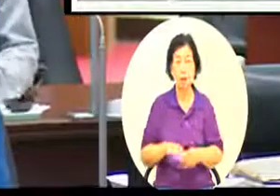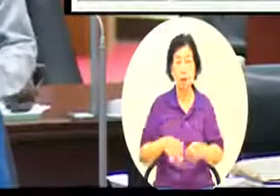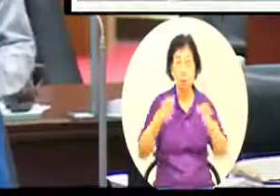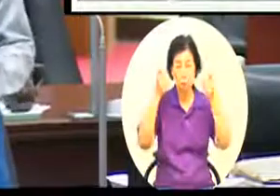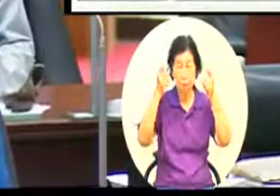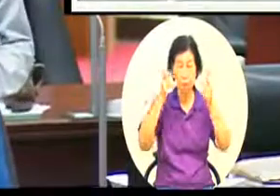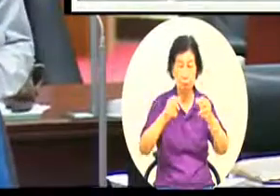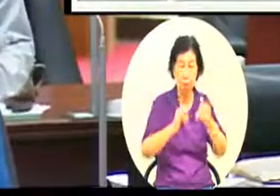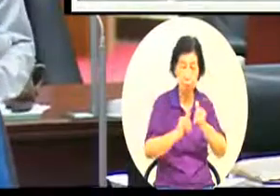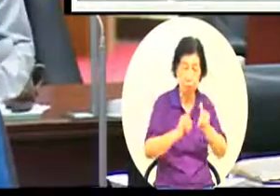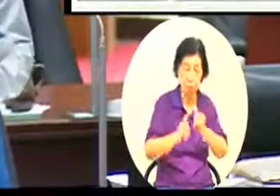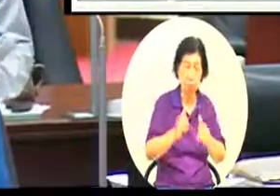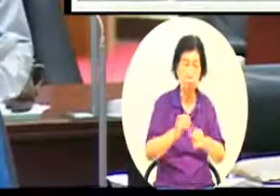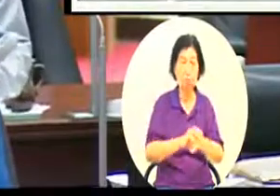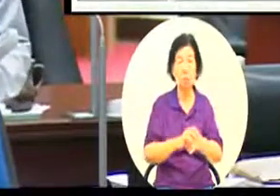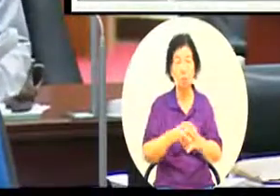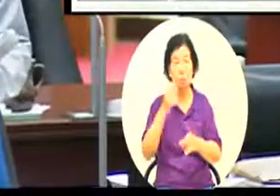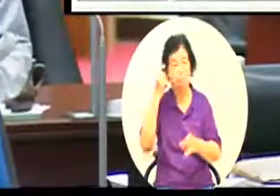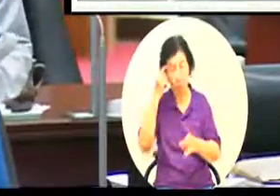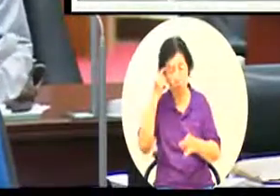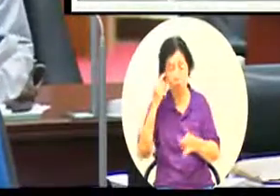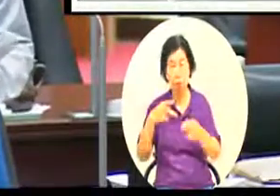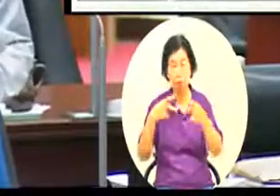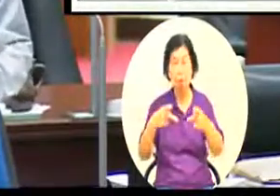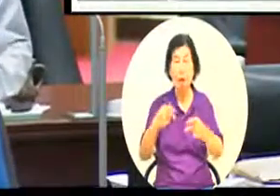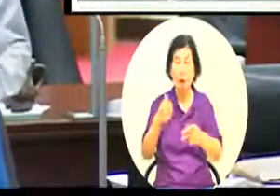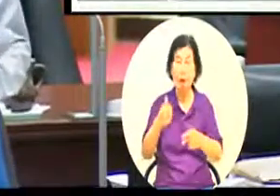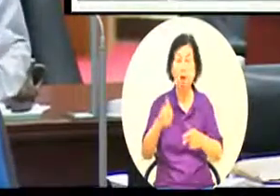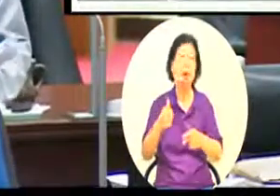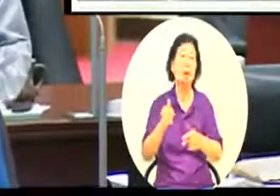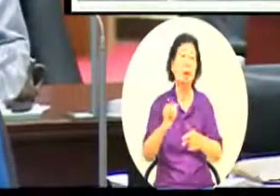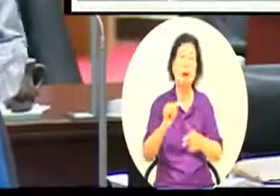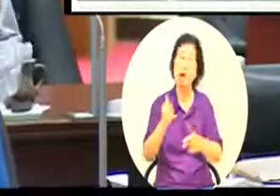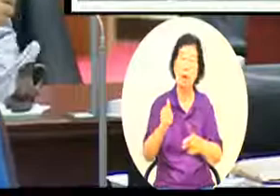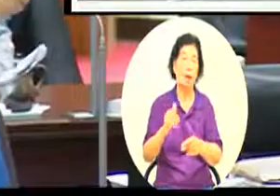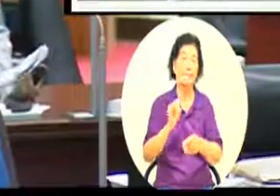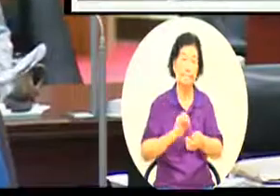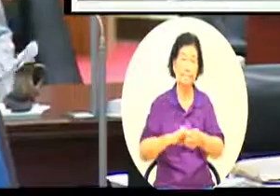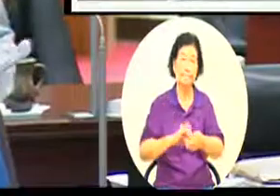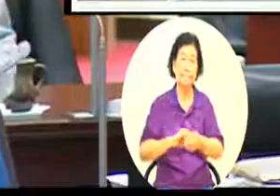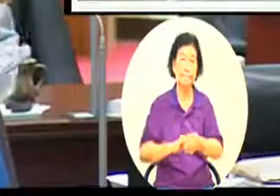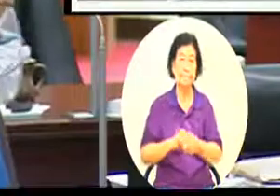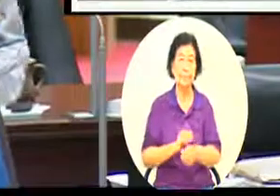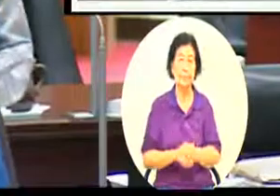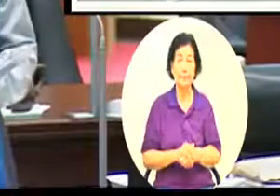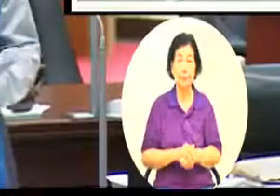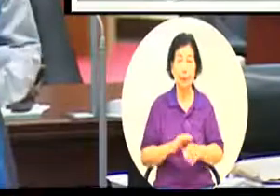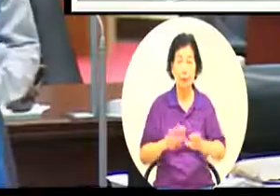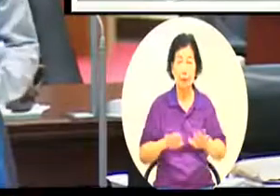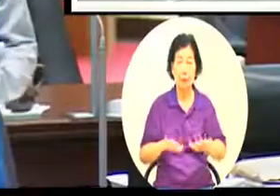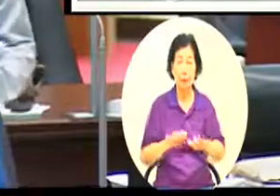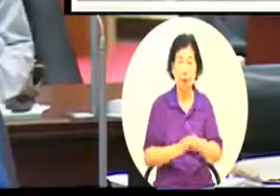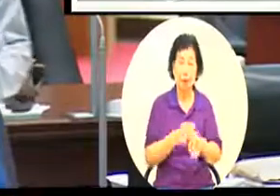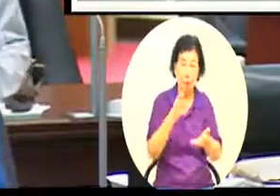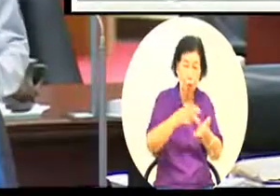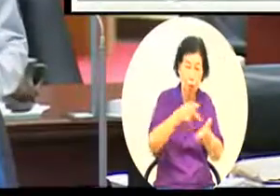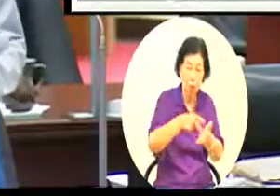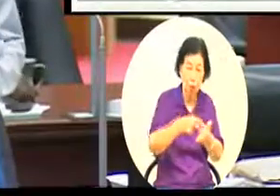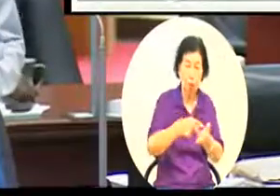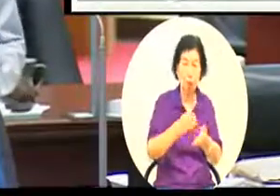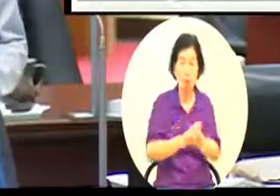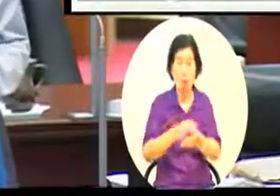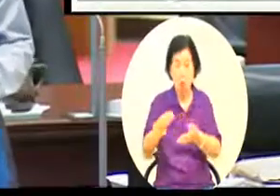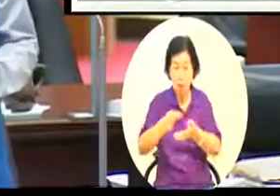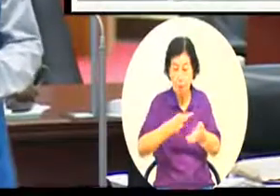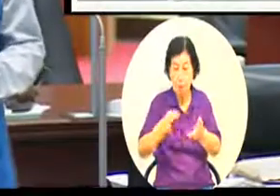运啊。哦啊，市中心的站体旁边很多都还在一个租售一个状态嘛哈，啊，甚至